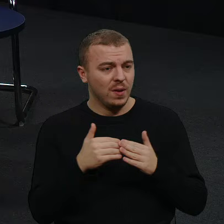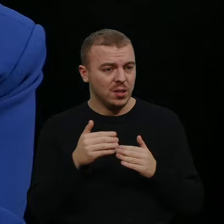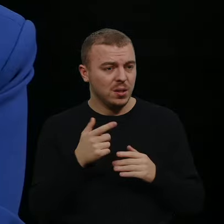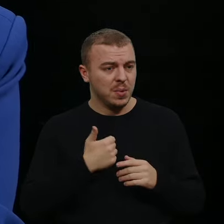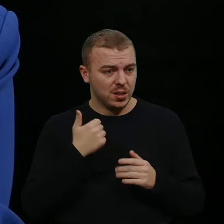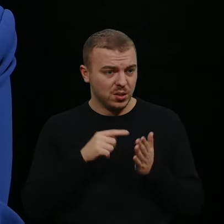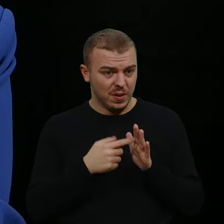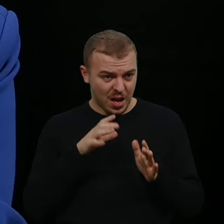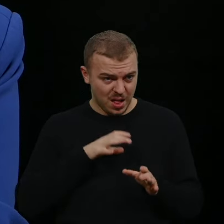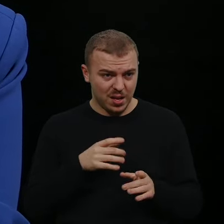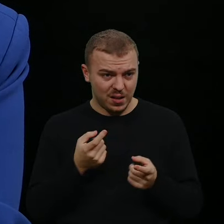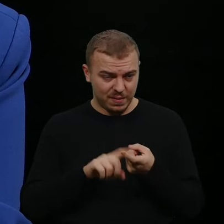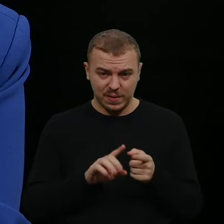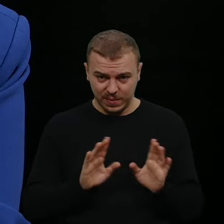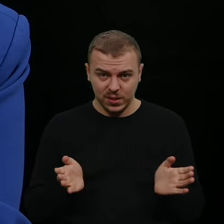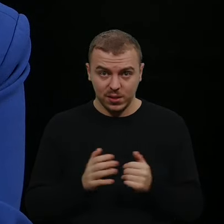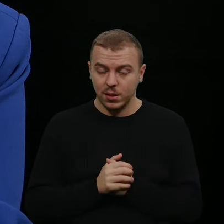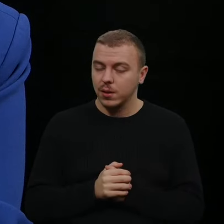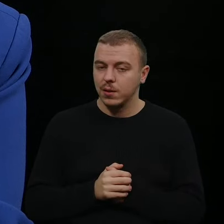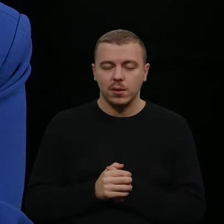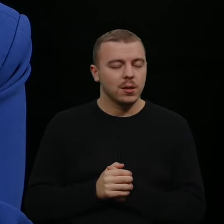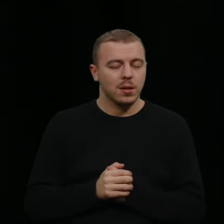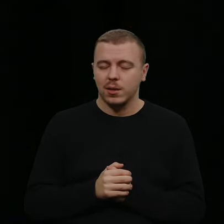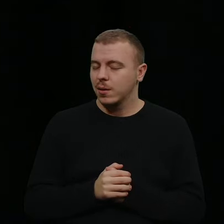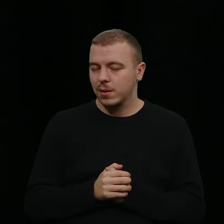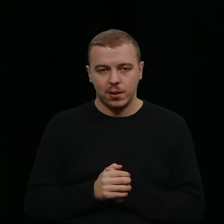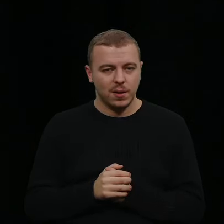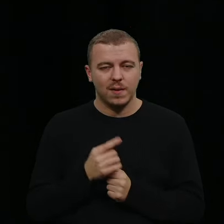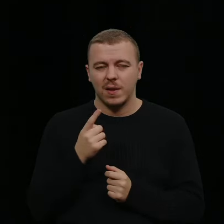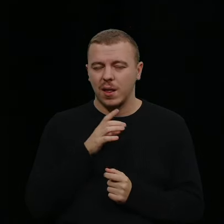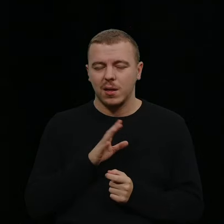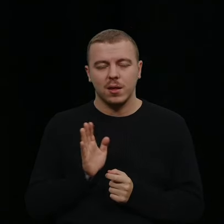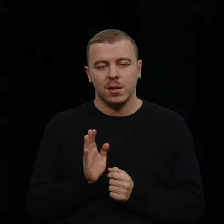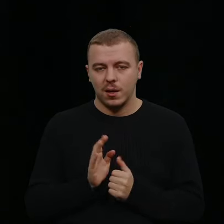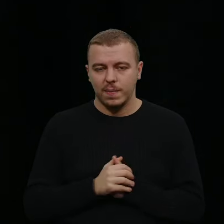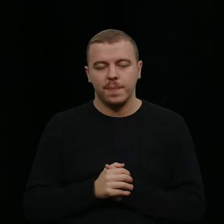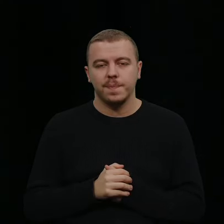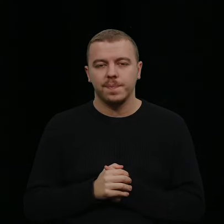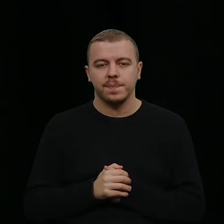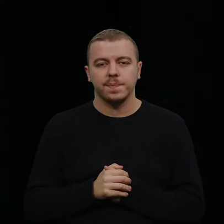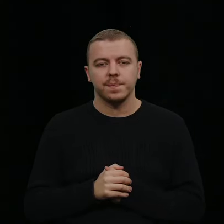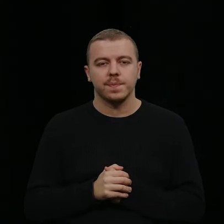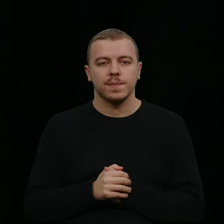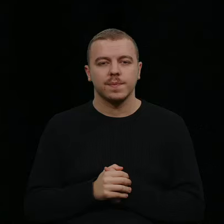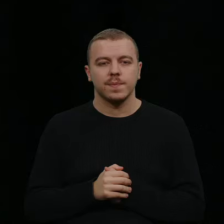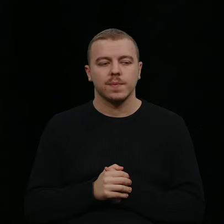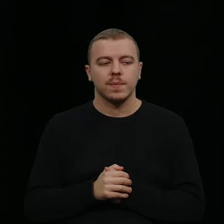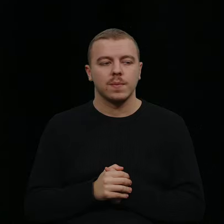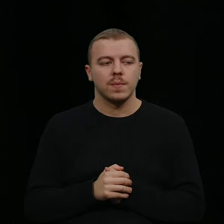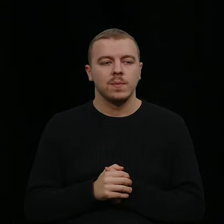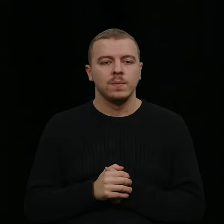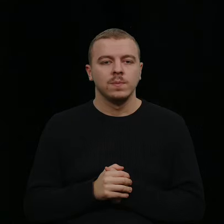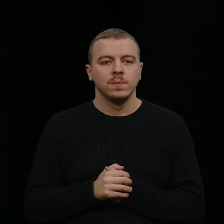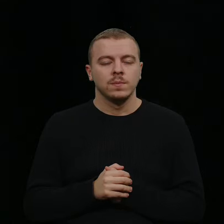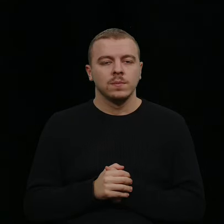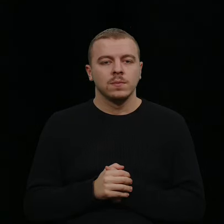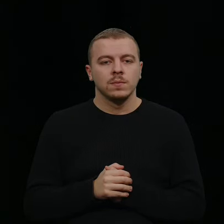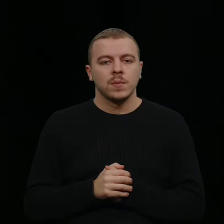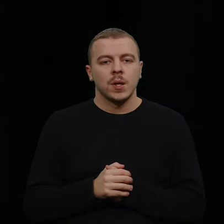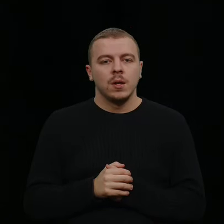prestižinė daro tik atlyginimas? Ne, tai yra ne tik atlyginimas, jokių būdų, čia taip negalima. Šiaip tai